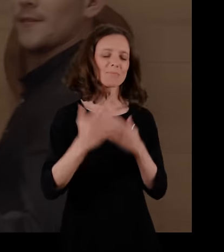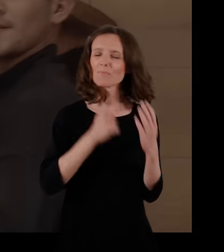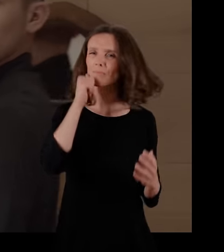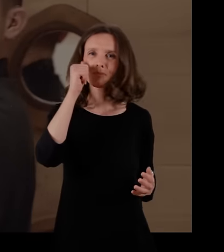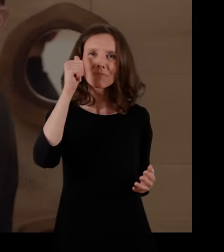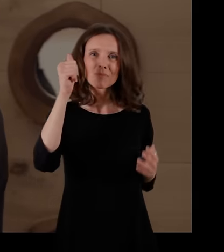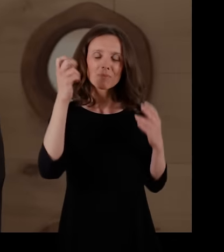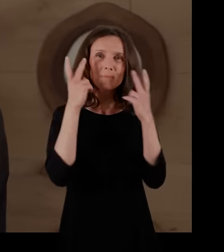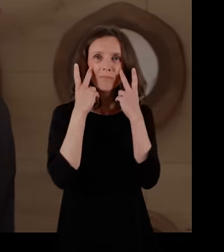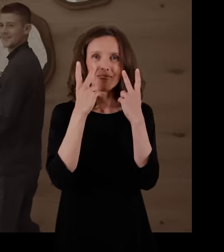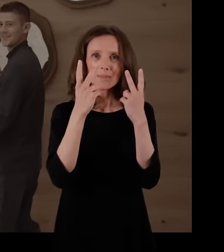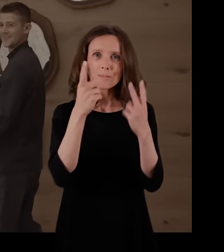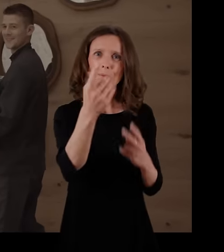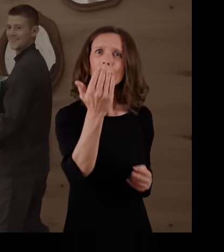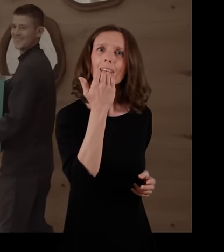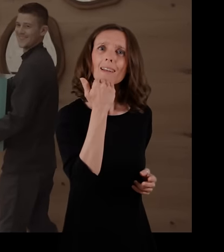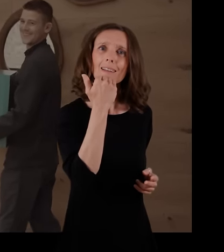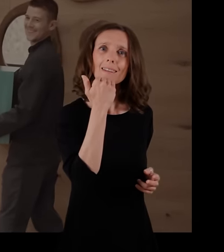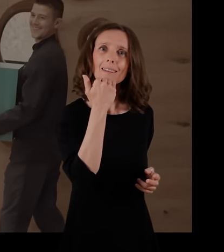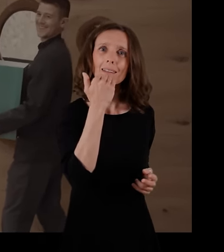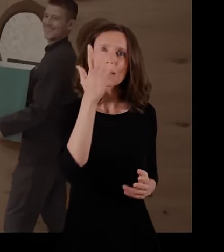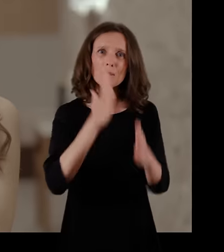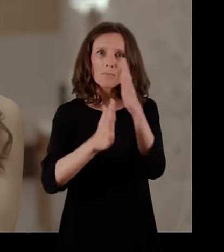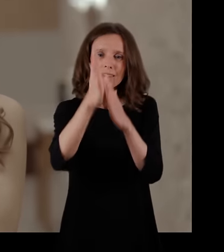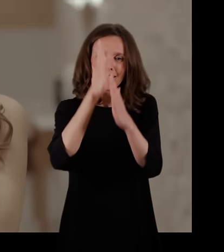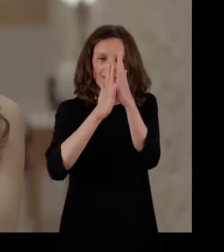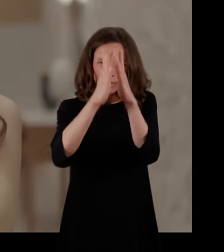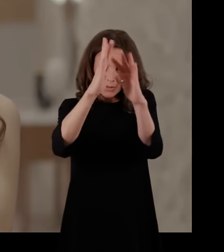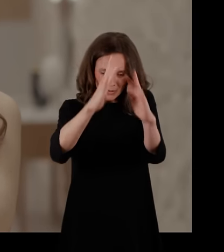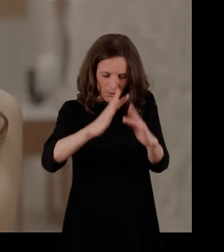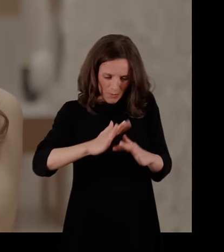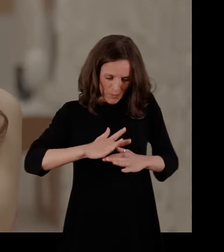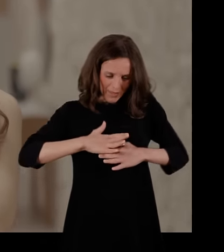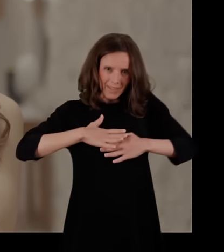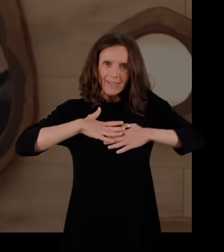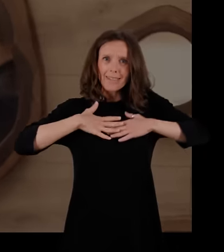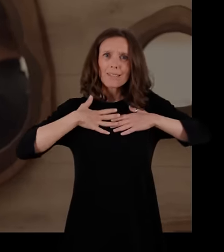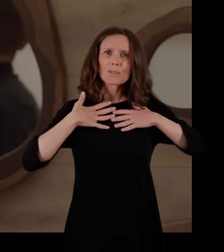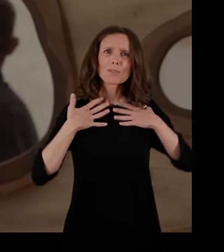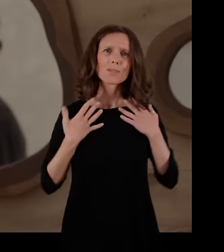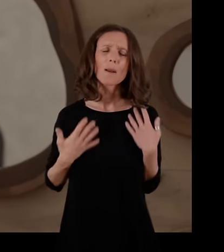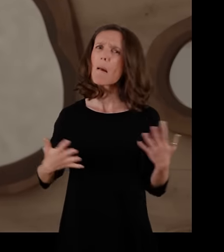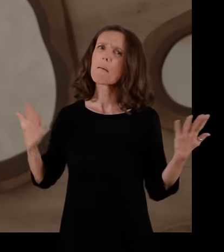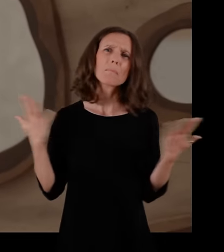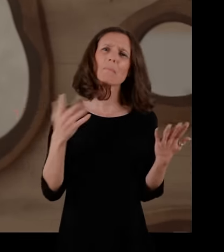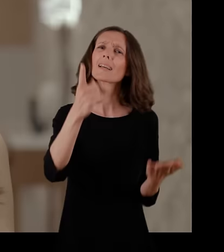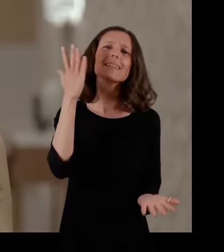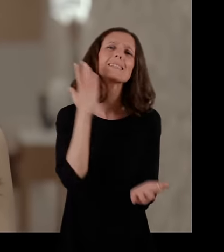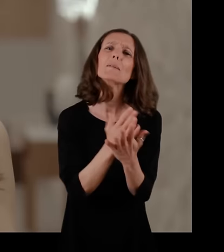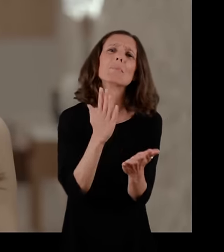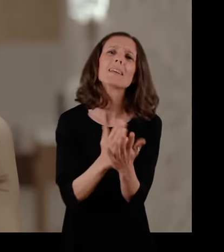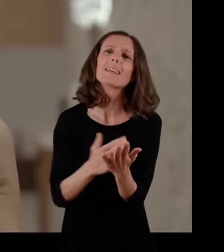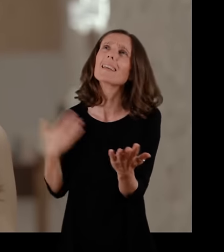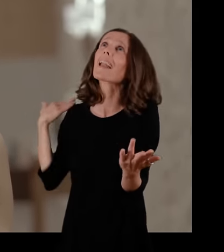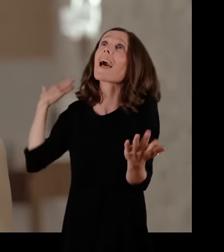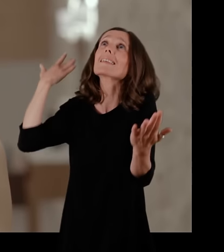Al dođu dani, kad dušu hrani jedan osmih, jedna topla riječ. Ma gdje